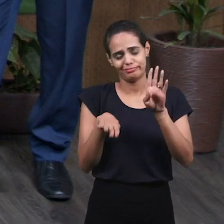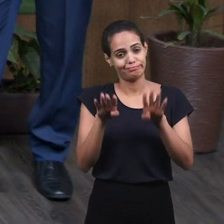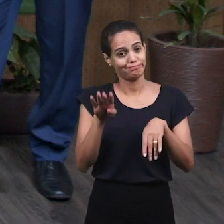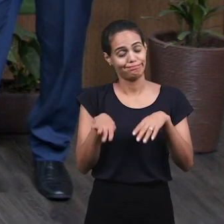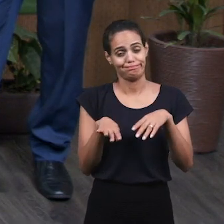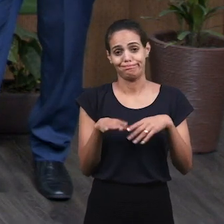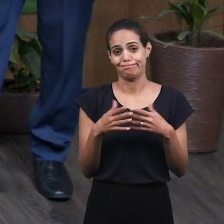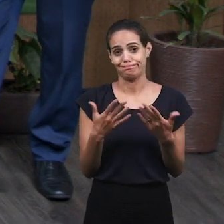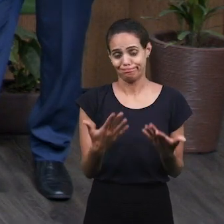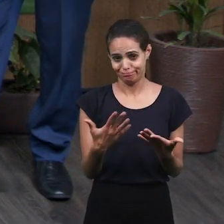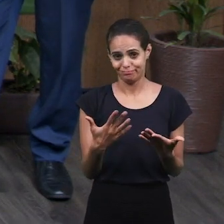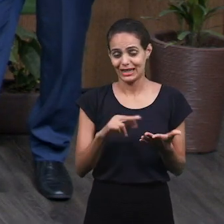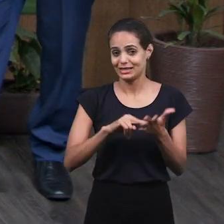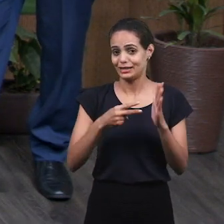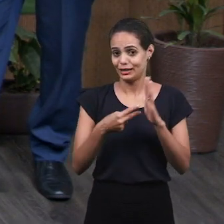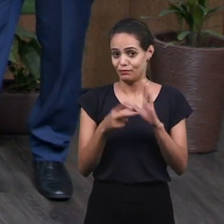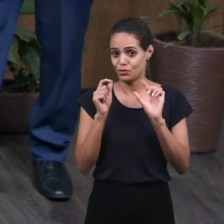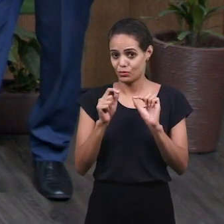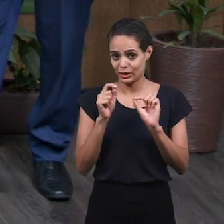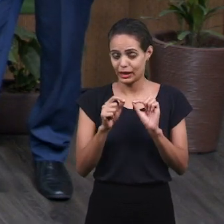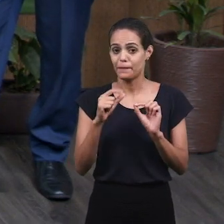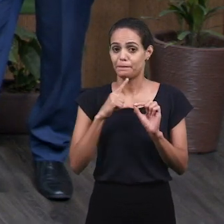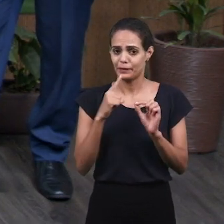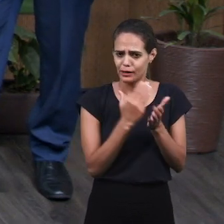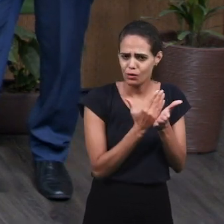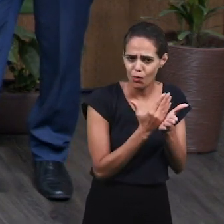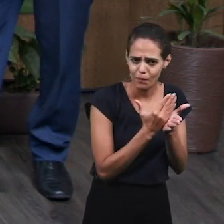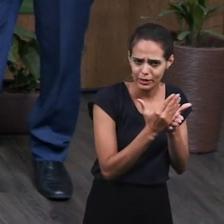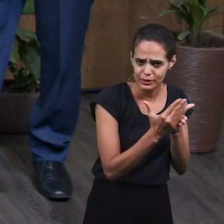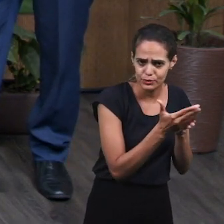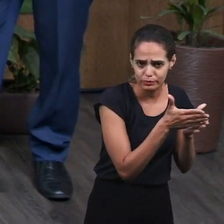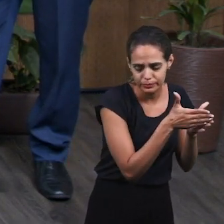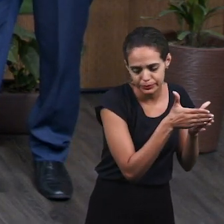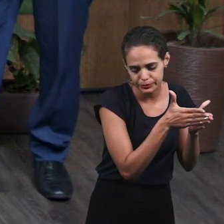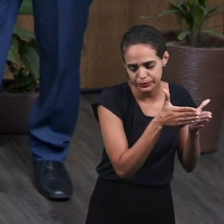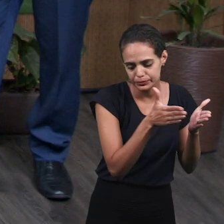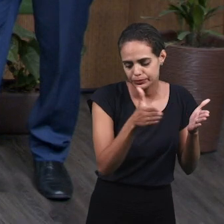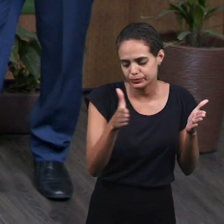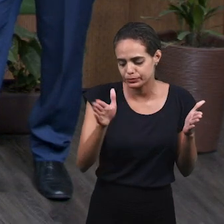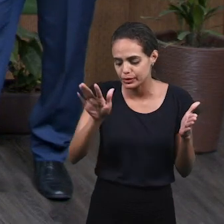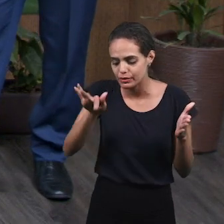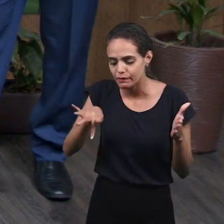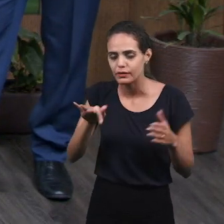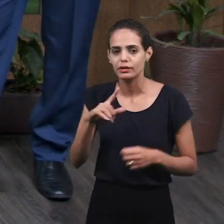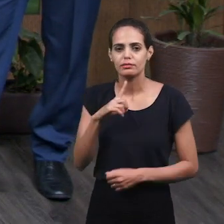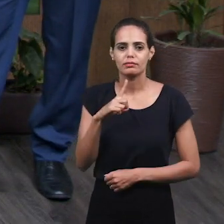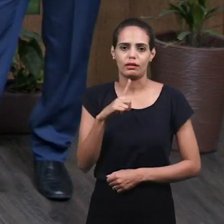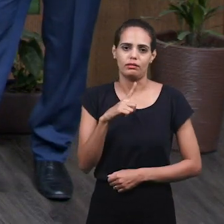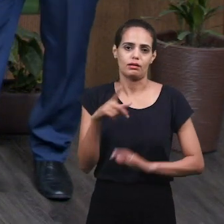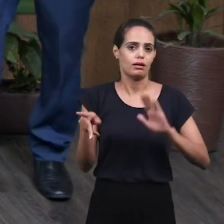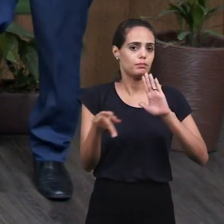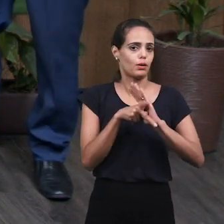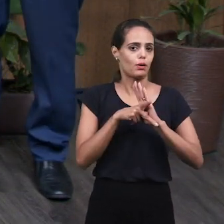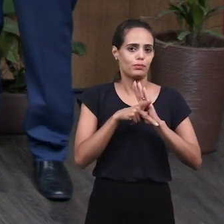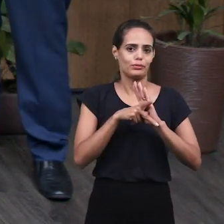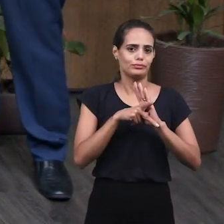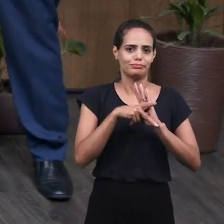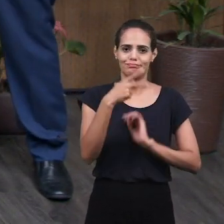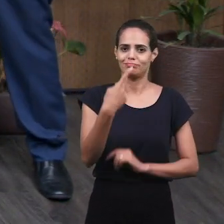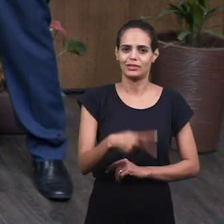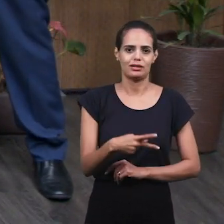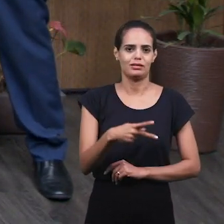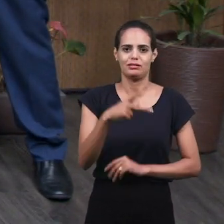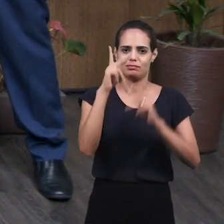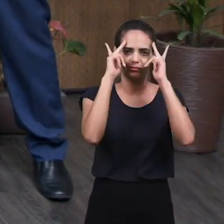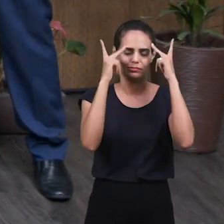elles ont un début et une fin. Exactement. Mais ici, dans le texte présenté, l'apôtre